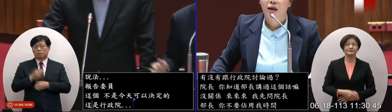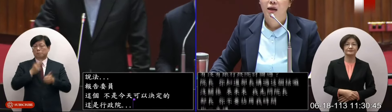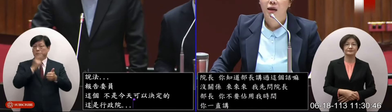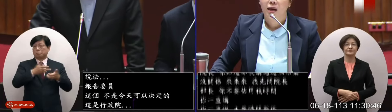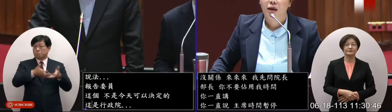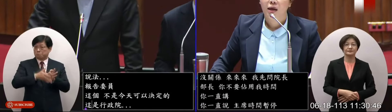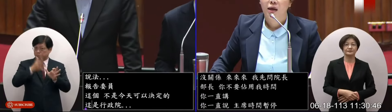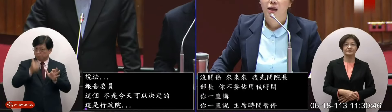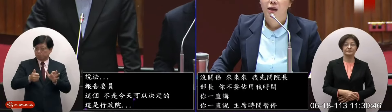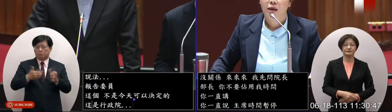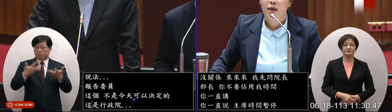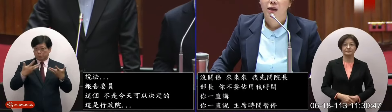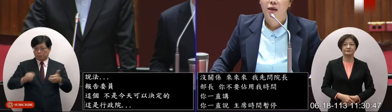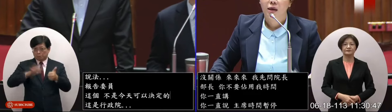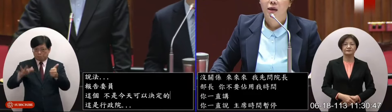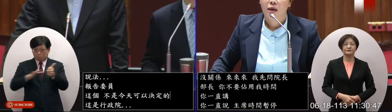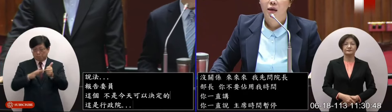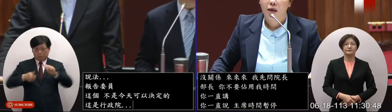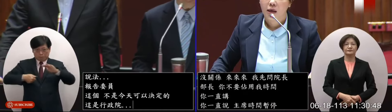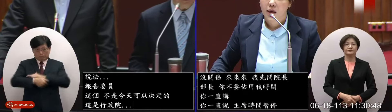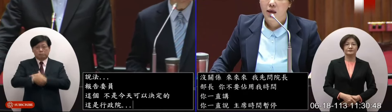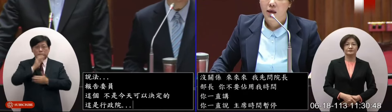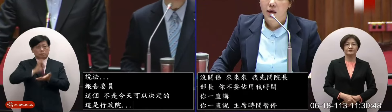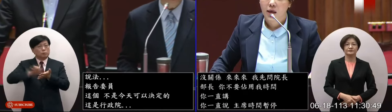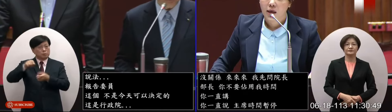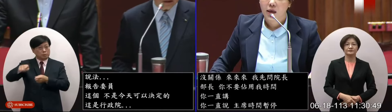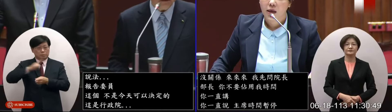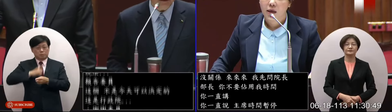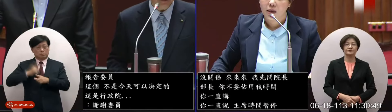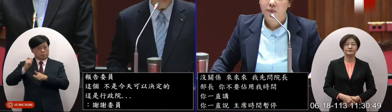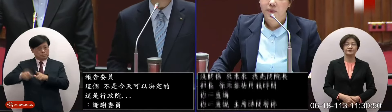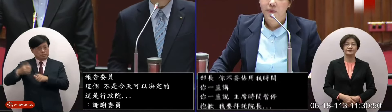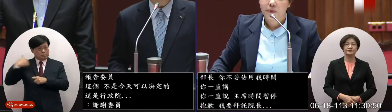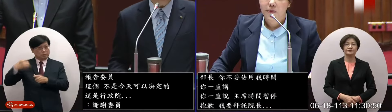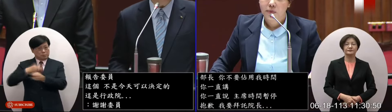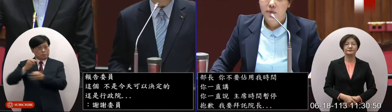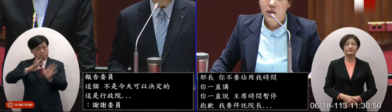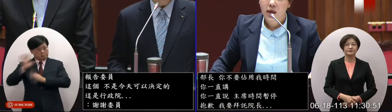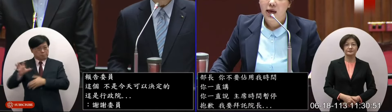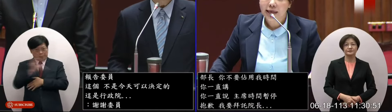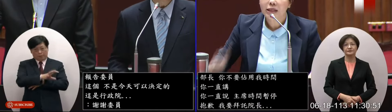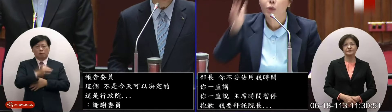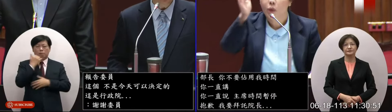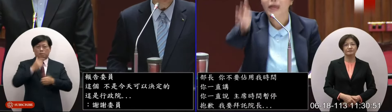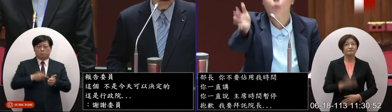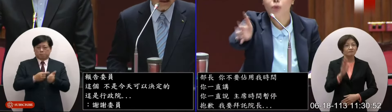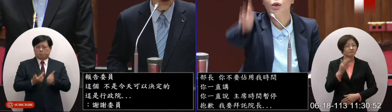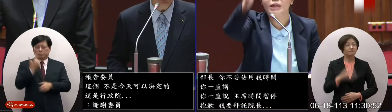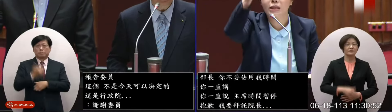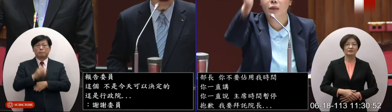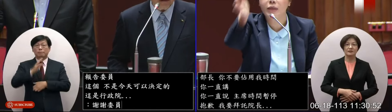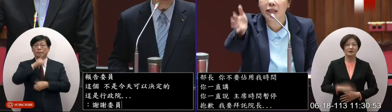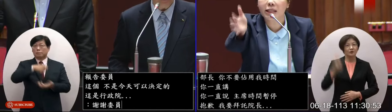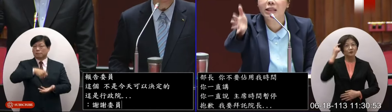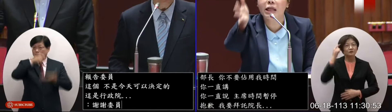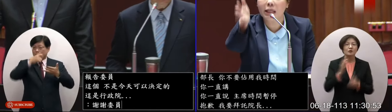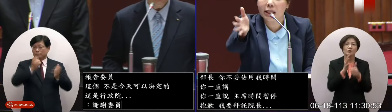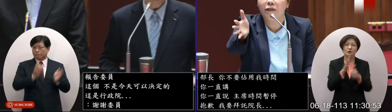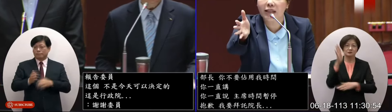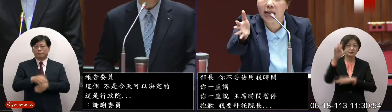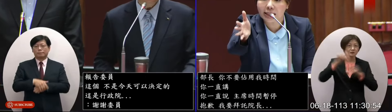长跟很多的阁员进来，希望他用企业管理的精神来管理政府，让我们更有效率。 啊，但是我想问说，这个因为这个